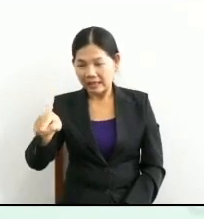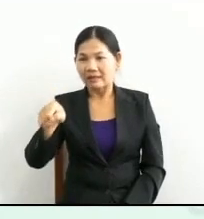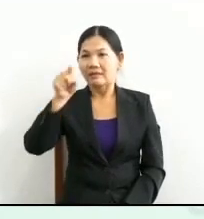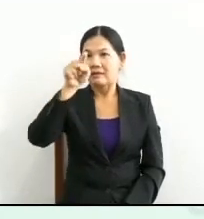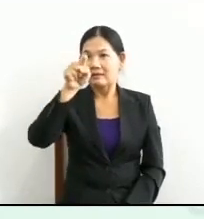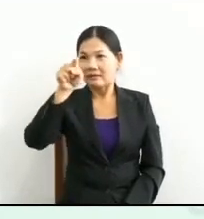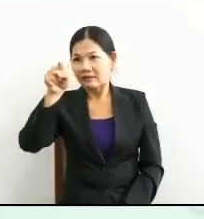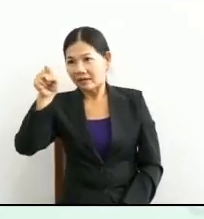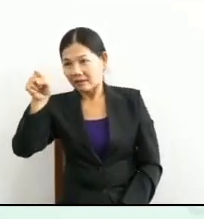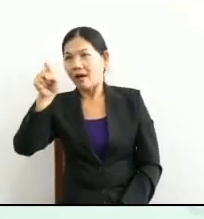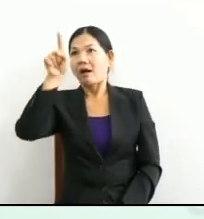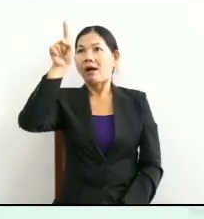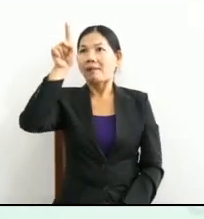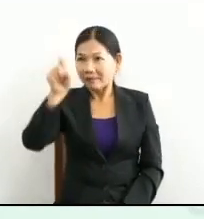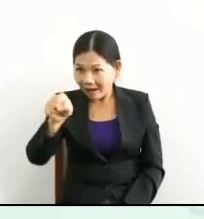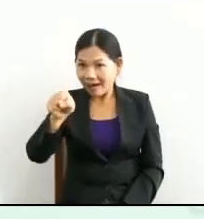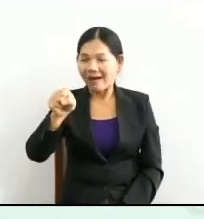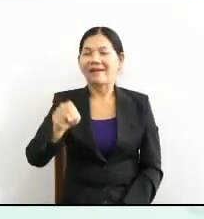nâng to hát